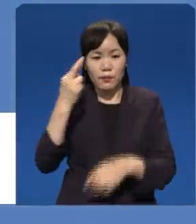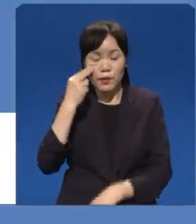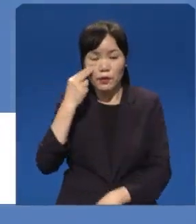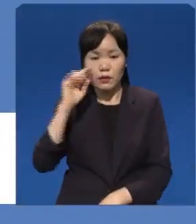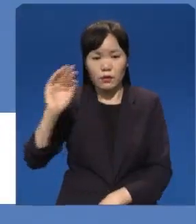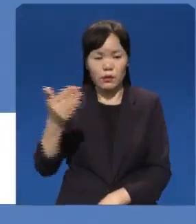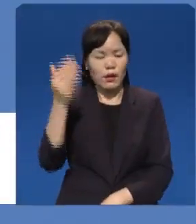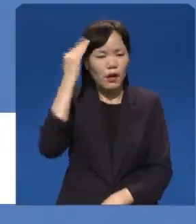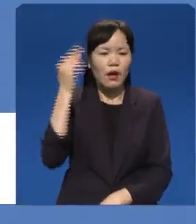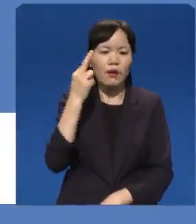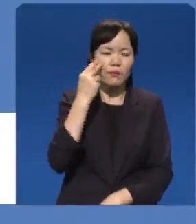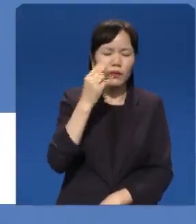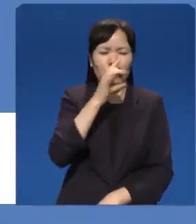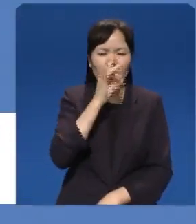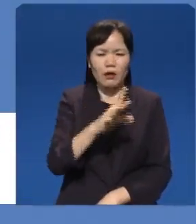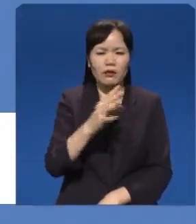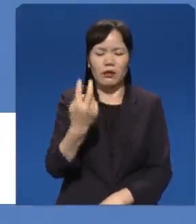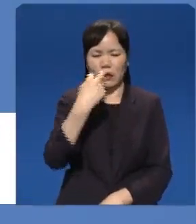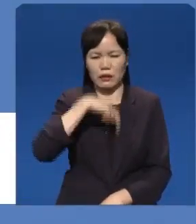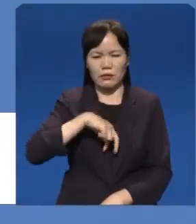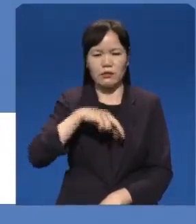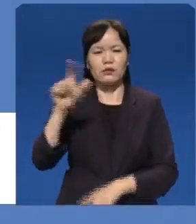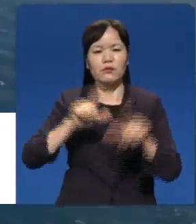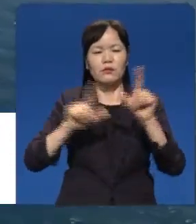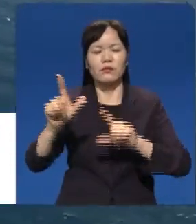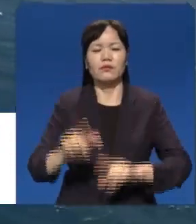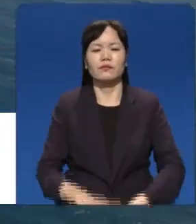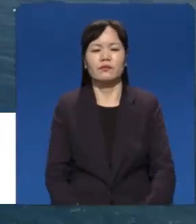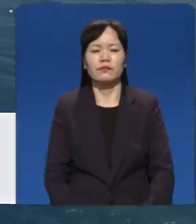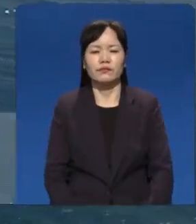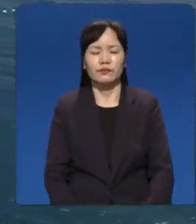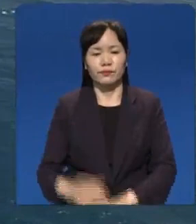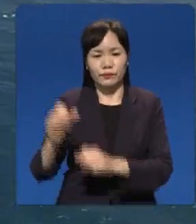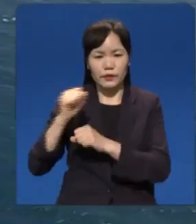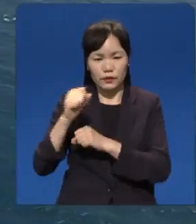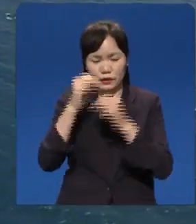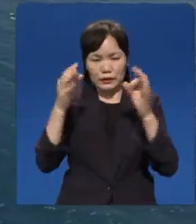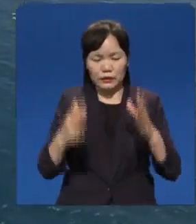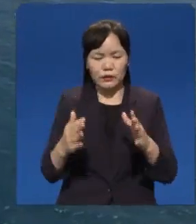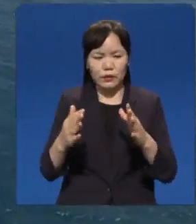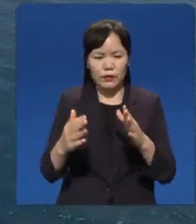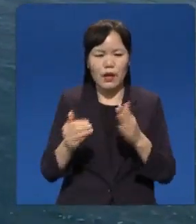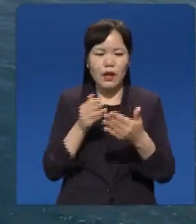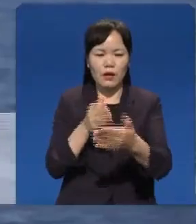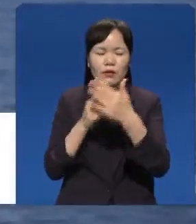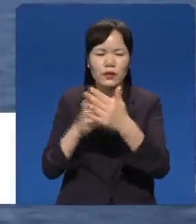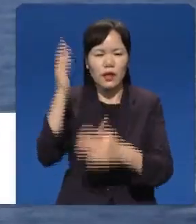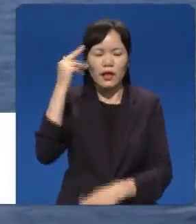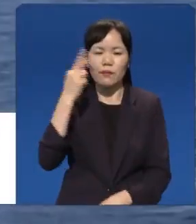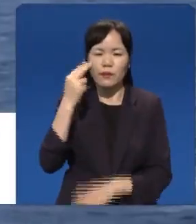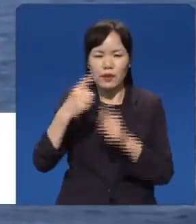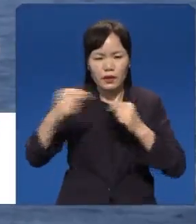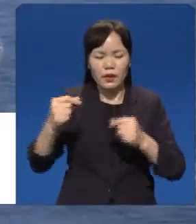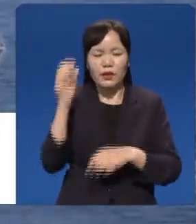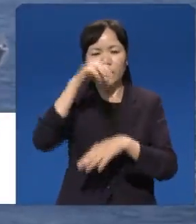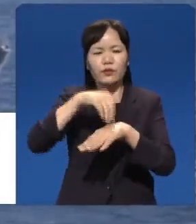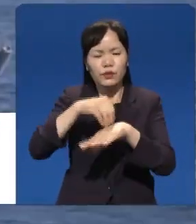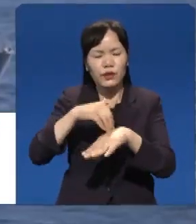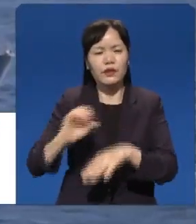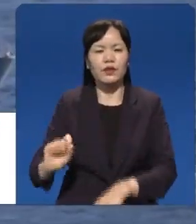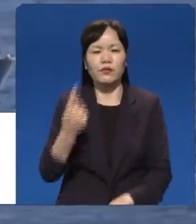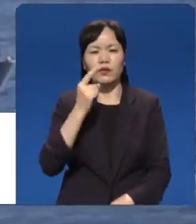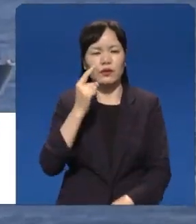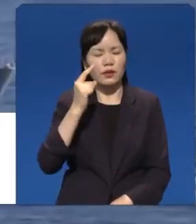안 된다는 이중 기조가 드러난 셈입니다. 군 당국은 그간 거절해온 한미일 훈련을 배경으로 보고